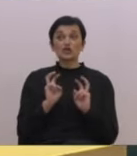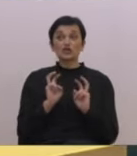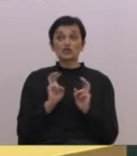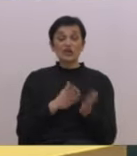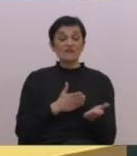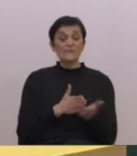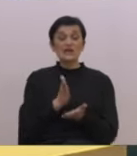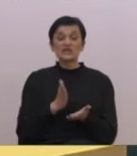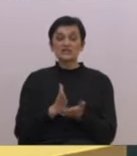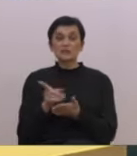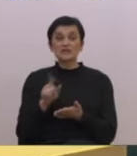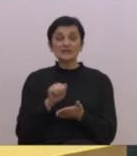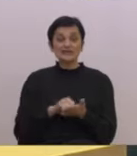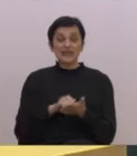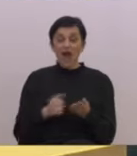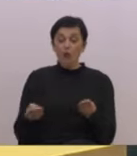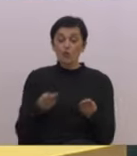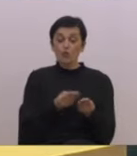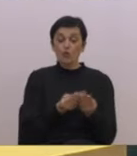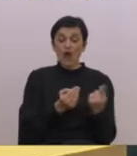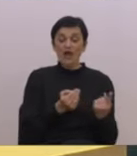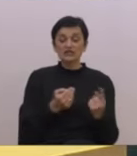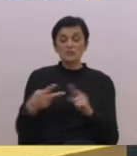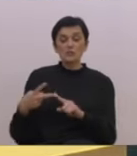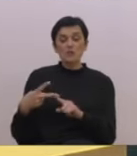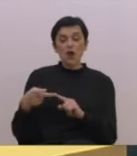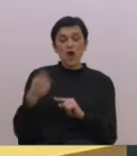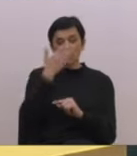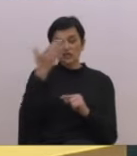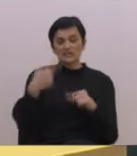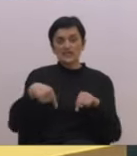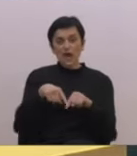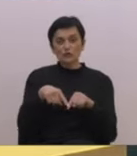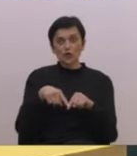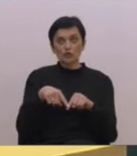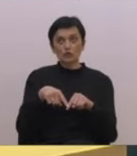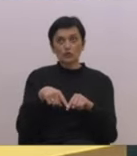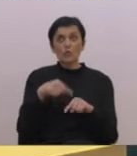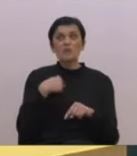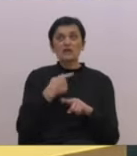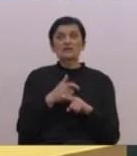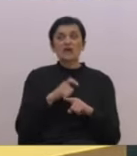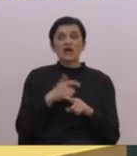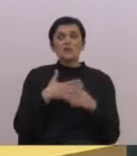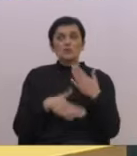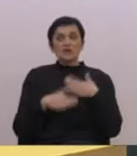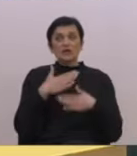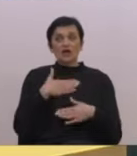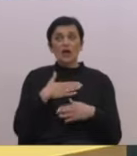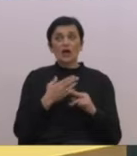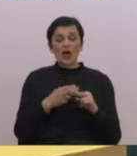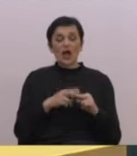პრინციპები, რომელიც საფუძვლად უდევს ერთს და მეორე საზოგადოებას. მე ძალიან მიხარია, რომ